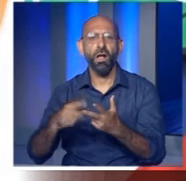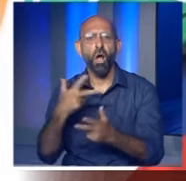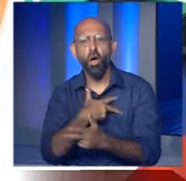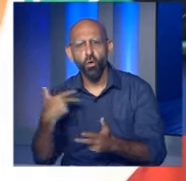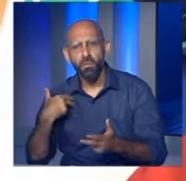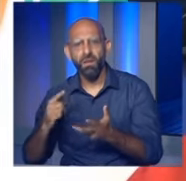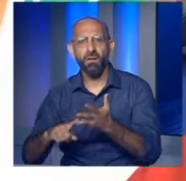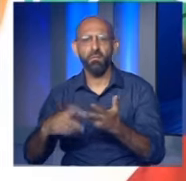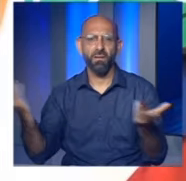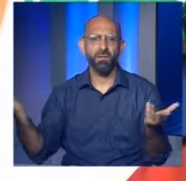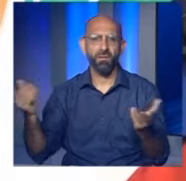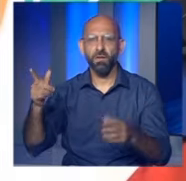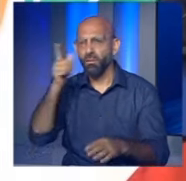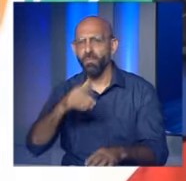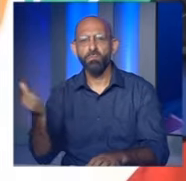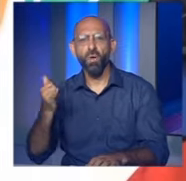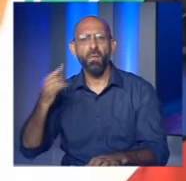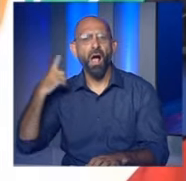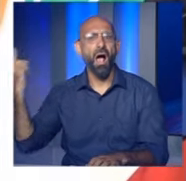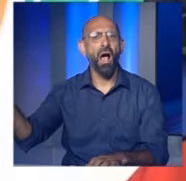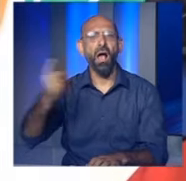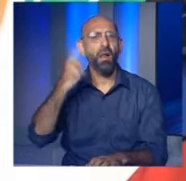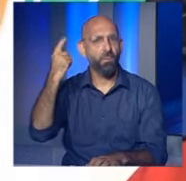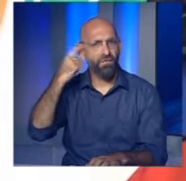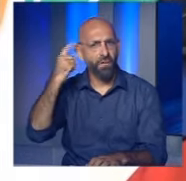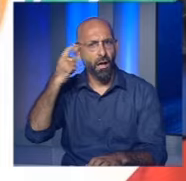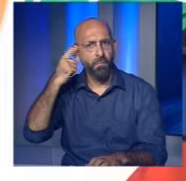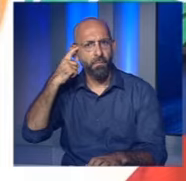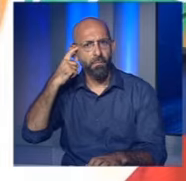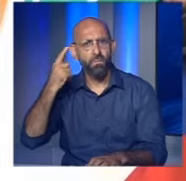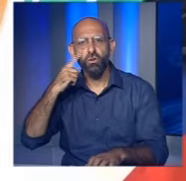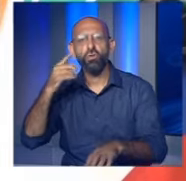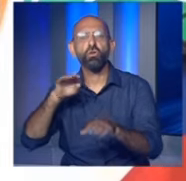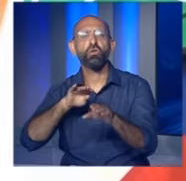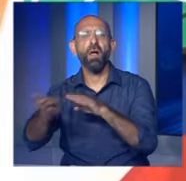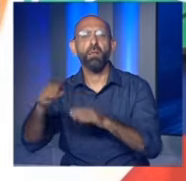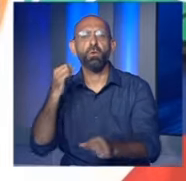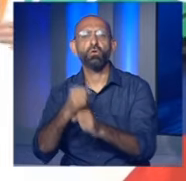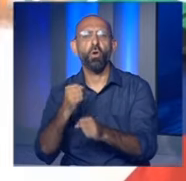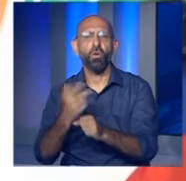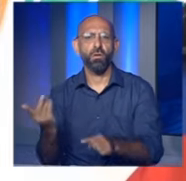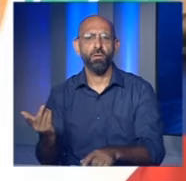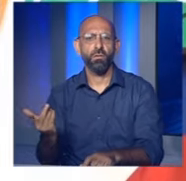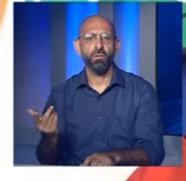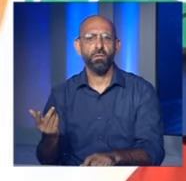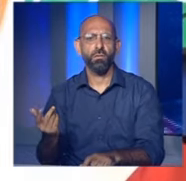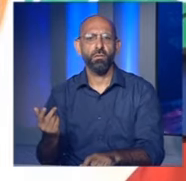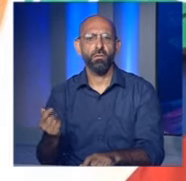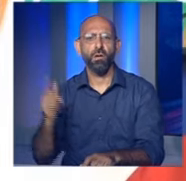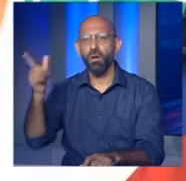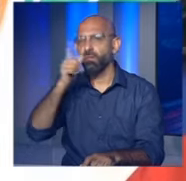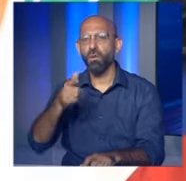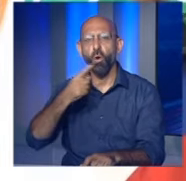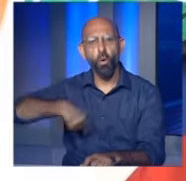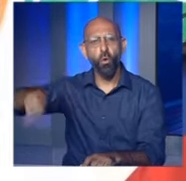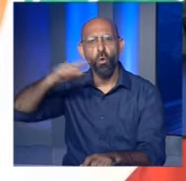قرارنا مش طالع الا من راسنا لا من مال ولا من سفاره ولا من دوله وهيدا شيء كل العالم فهموا